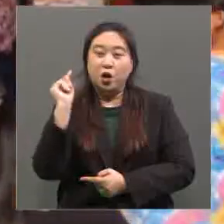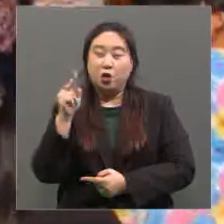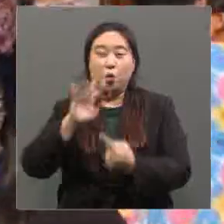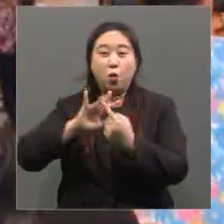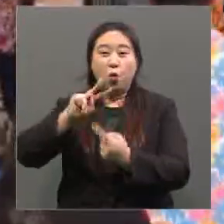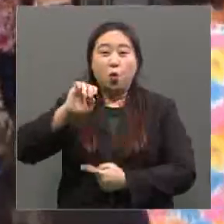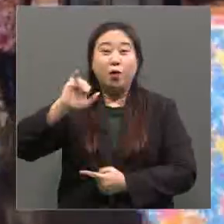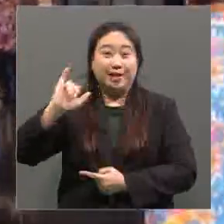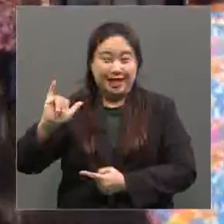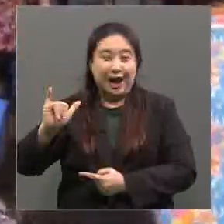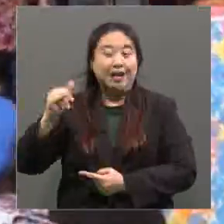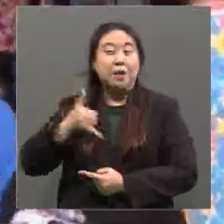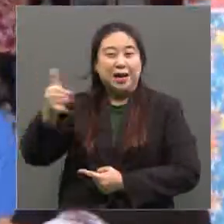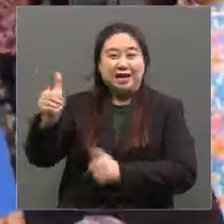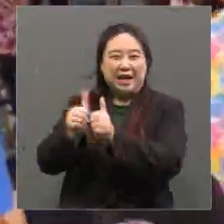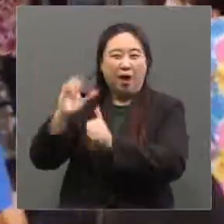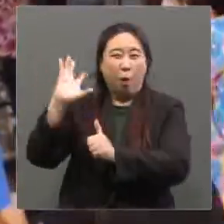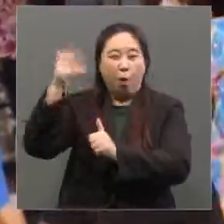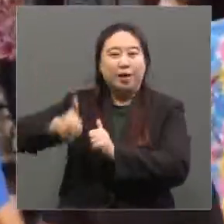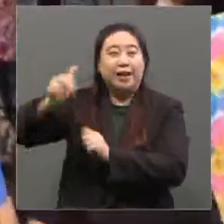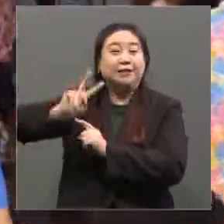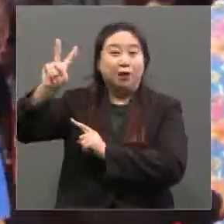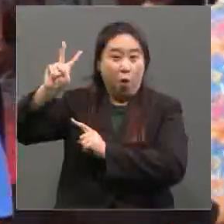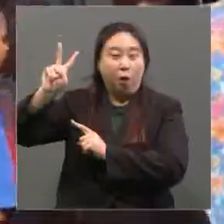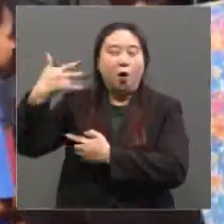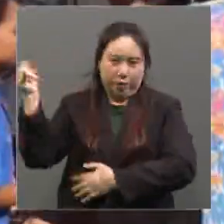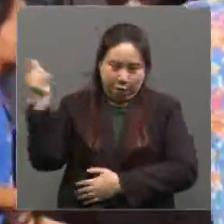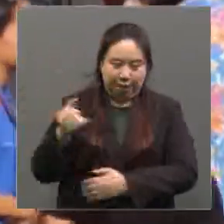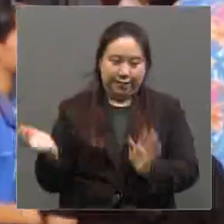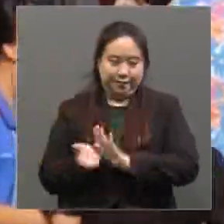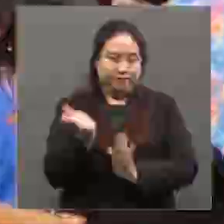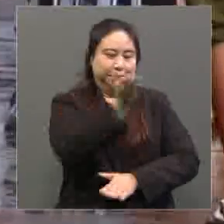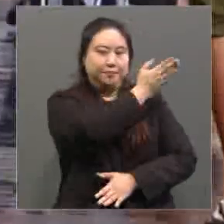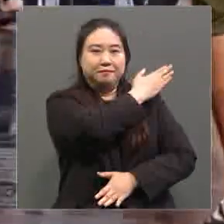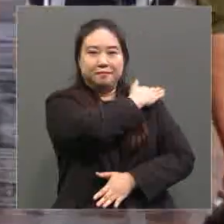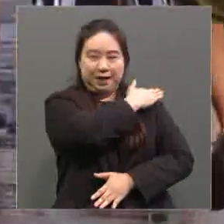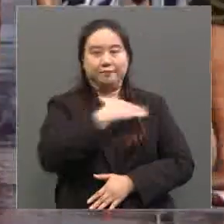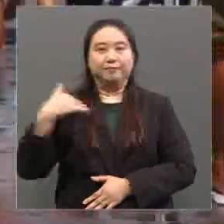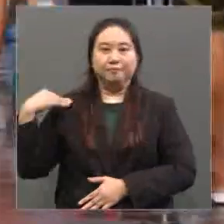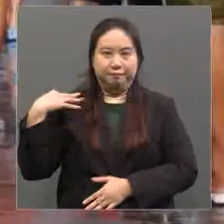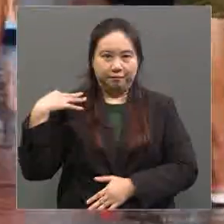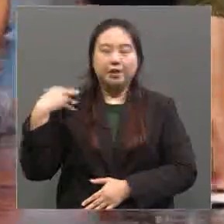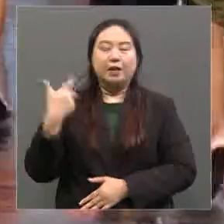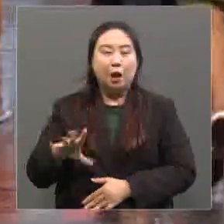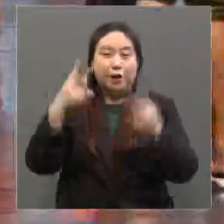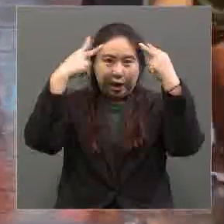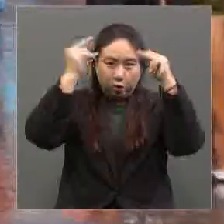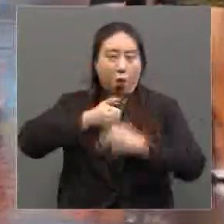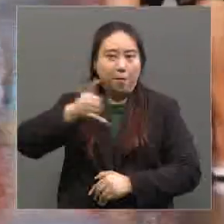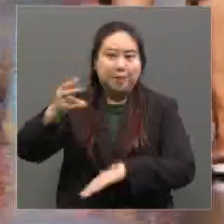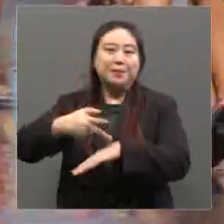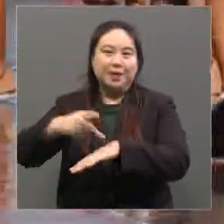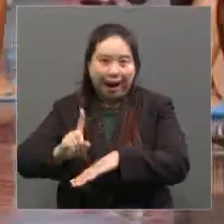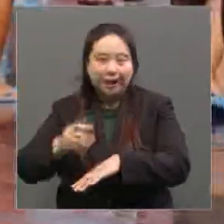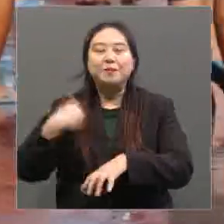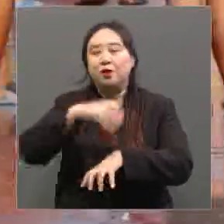งามจักรวาลปีล่าสุดจะมาในลุกนางสงกรานต์ของปีหน้าด้วยนะใช่นายกรัฐมนตรีก็จะไปเป็นประทานในงานวันพรุ่งนี้ด้วยนะคะแล้วก็จะมี